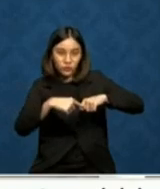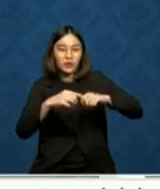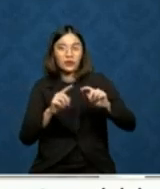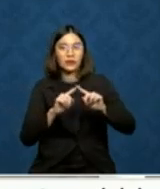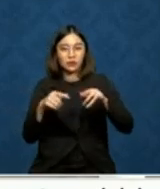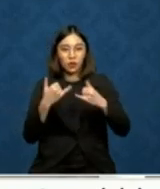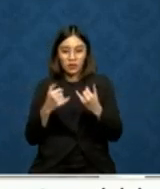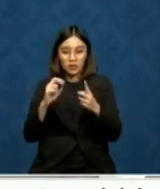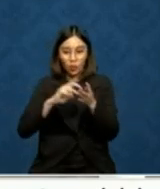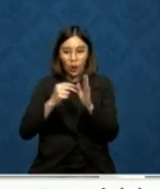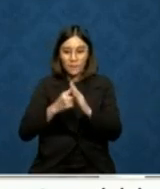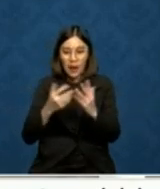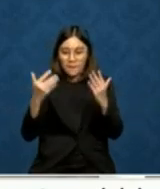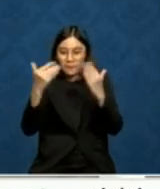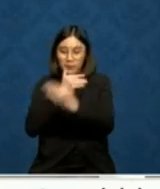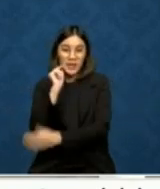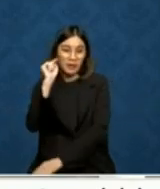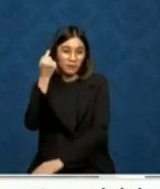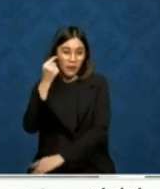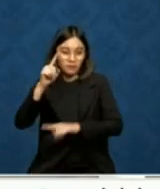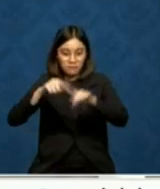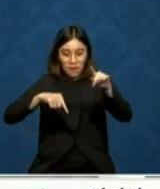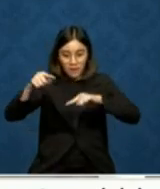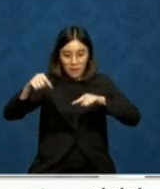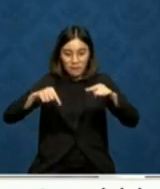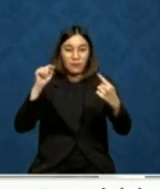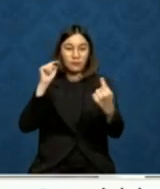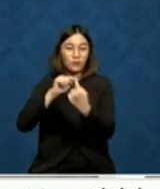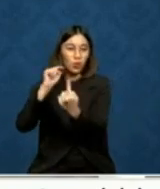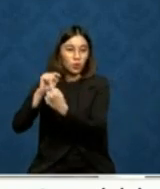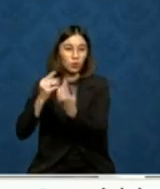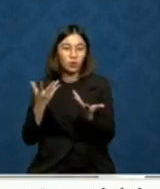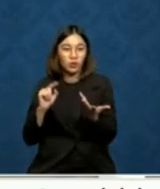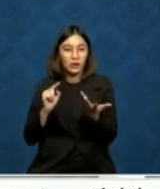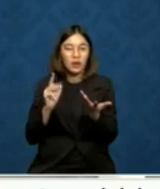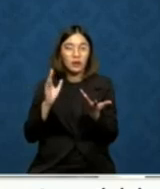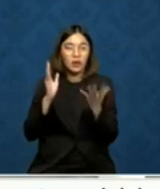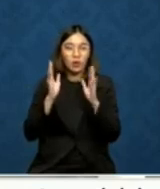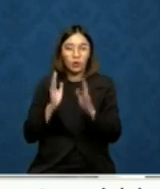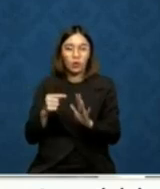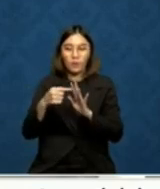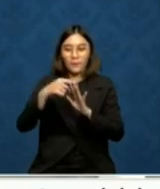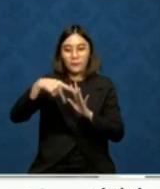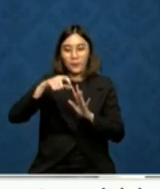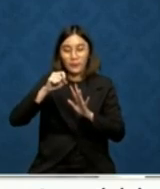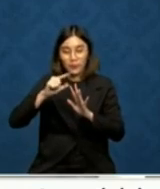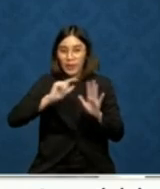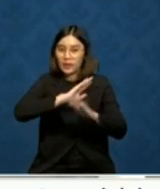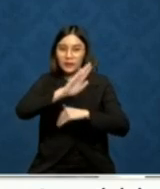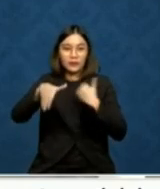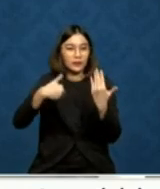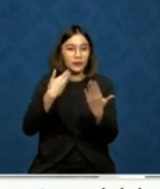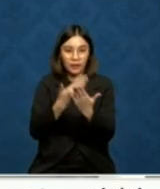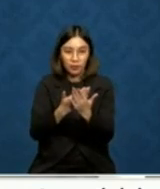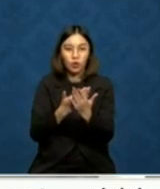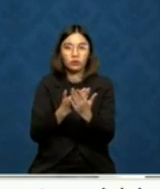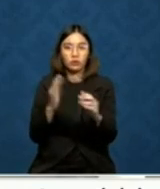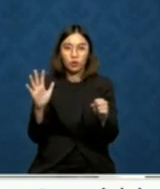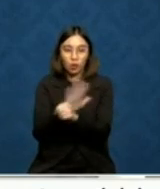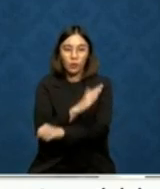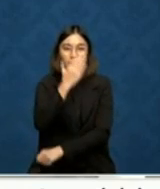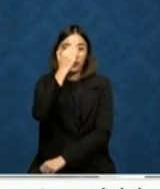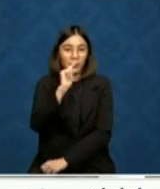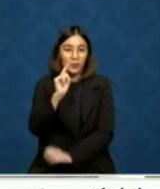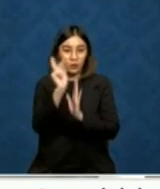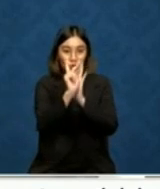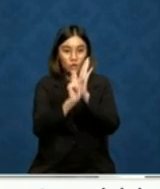ดังกล่าวต้องมีความสะท้อนความหลากหลายและตอบสนองต่อทุกเพศสภาพและเพศวิถีค่ะเพื่อให้ก